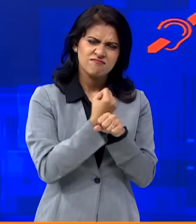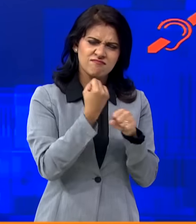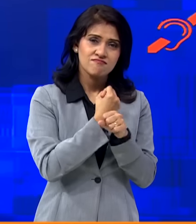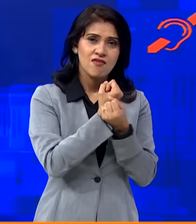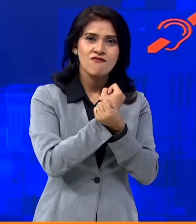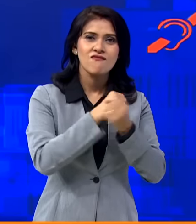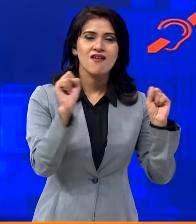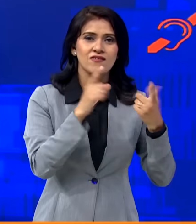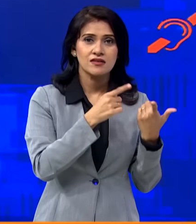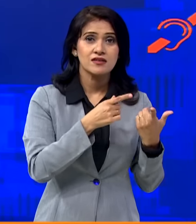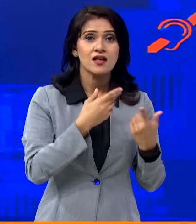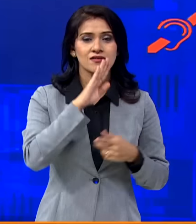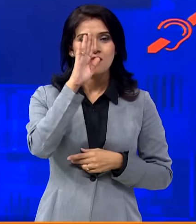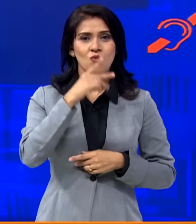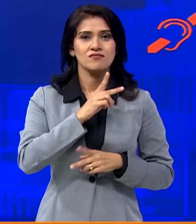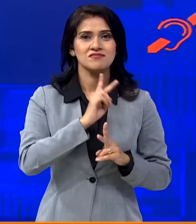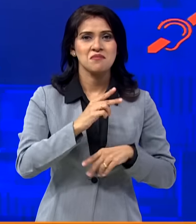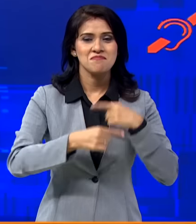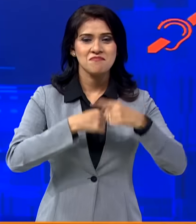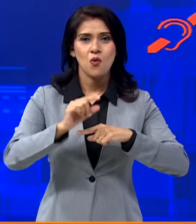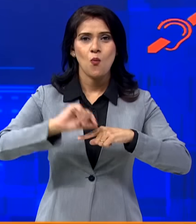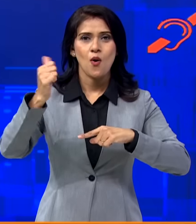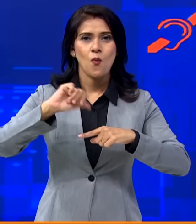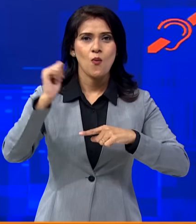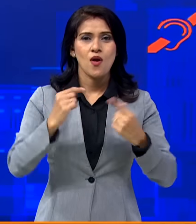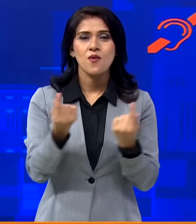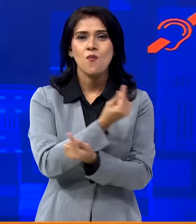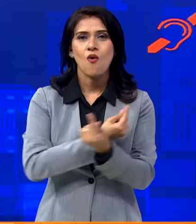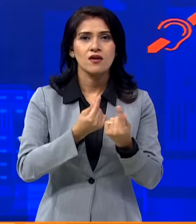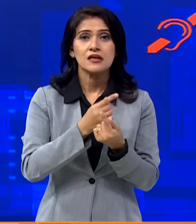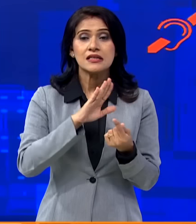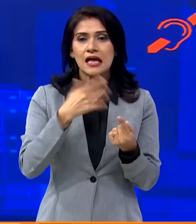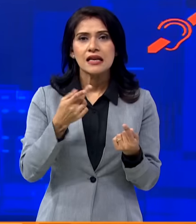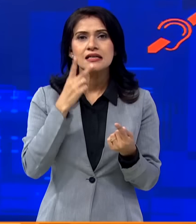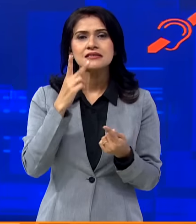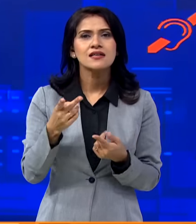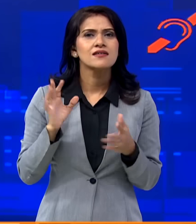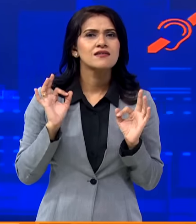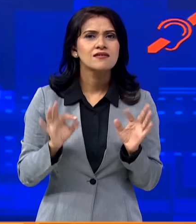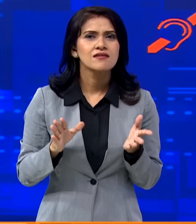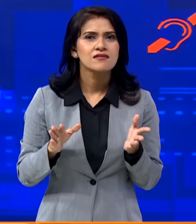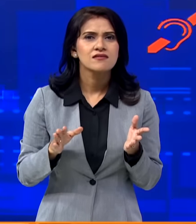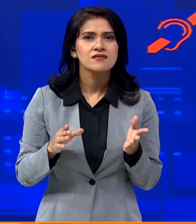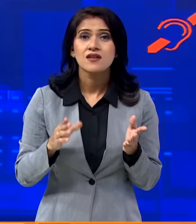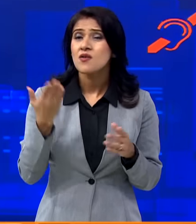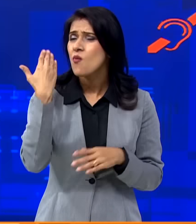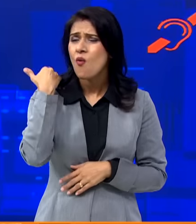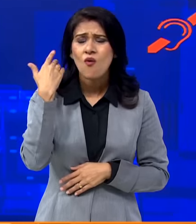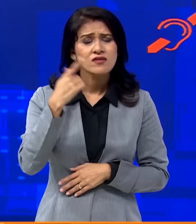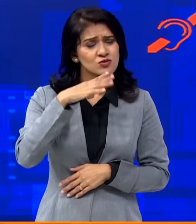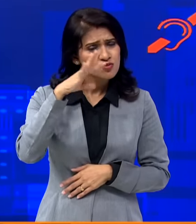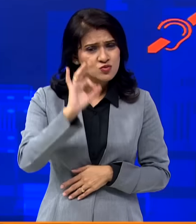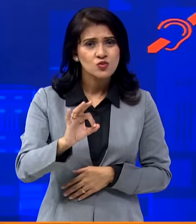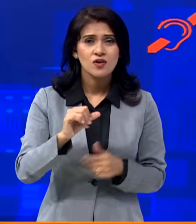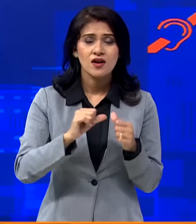किया उसके बारे में आप यह कहते य मोहम्मद अली जिन्ना की कांग्रेस है चिल्ला चिल्ला के कह रहा हूं वह कांग्रेस और थी